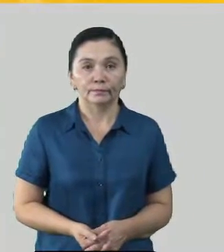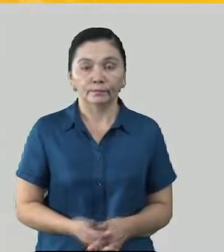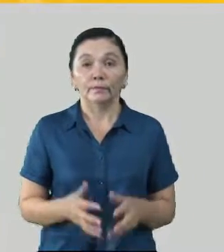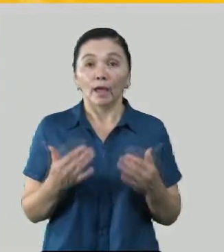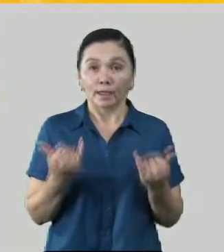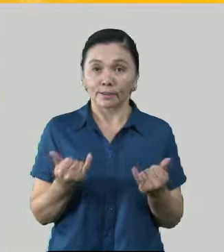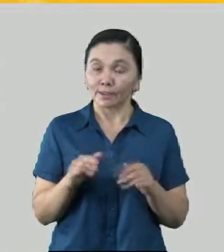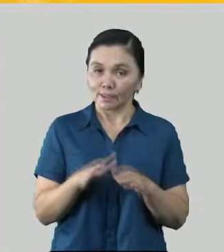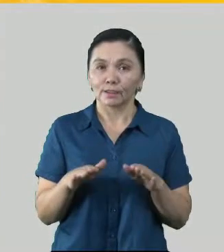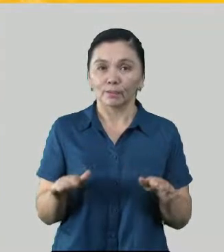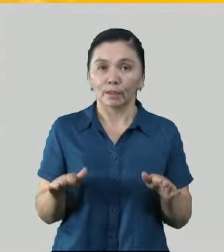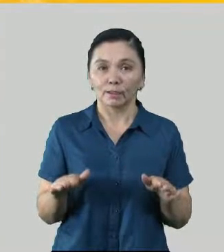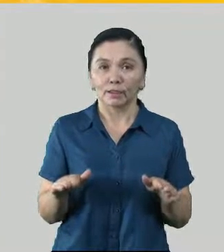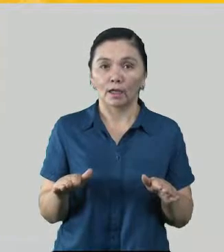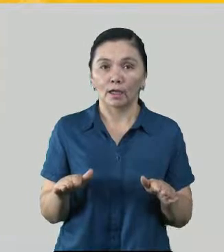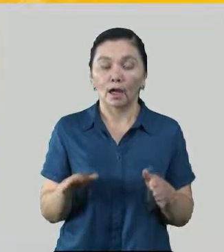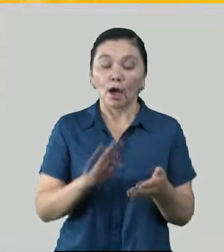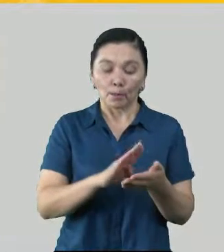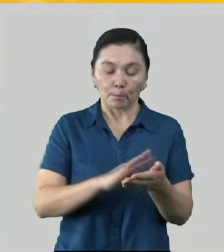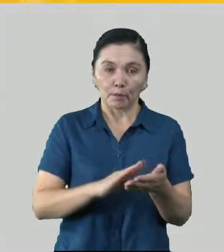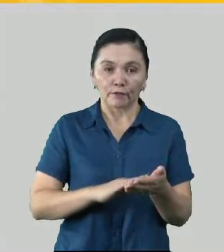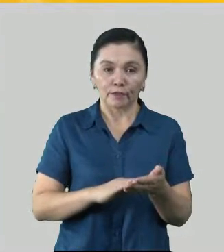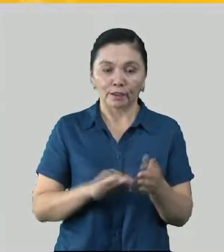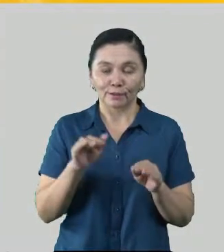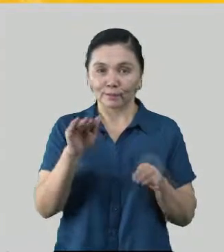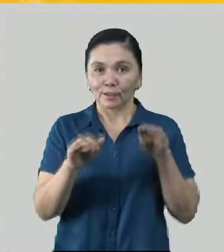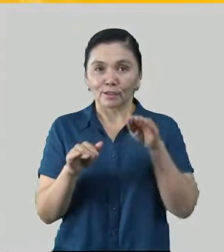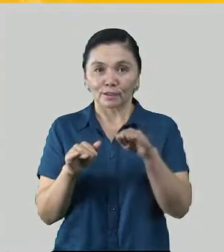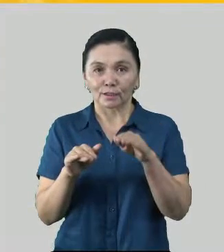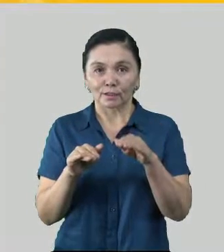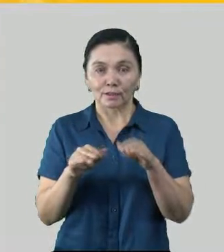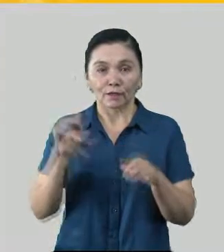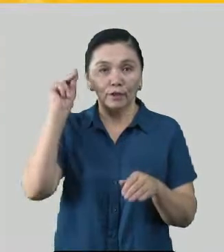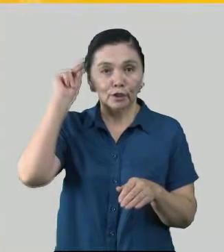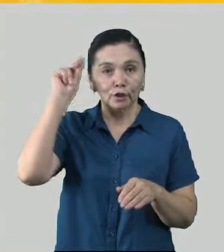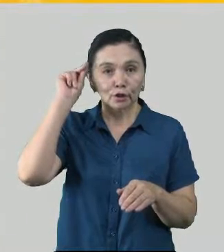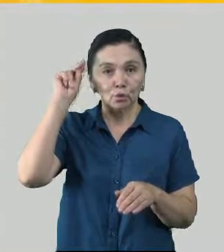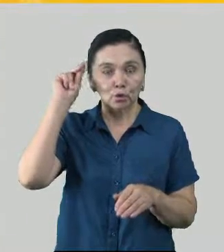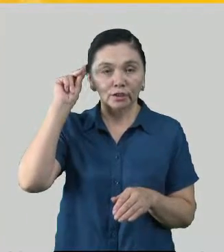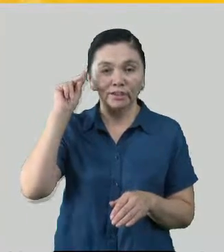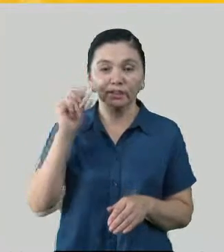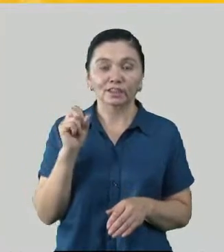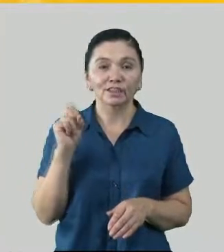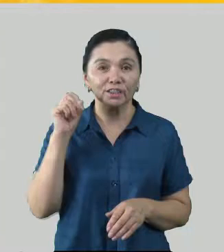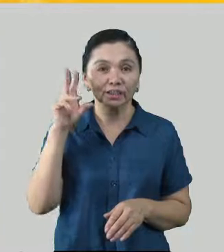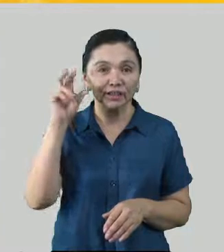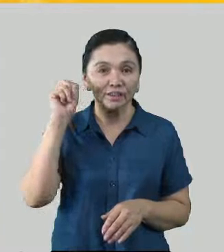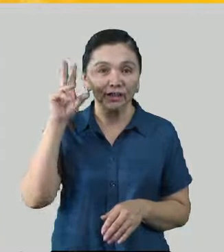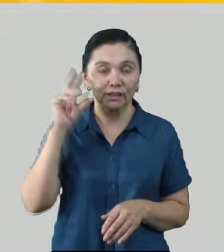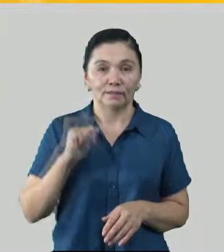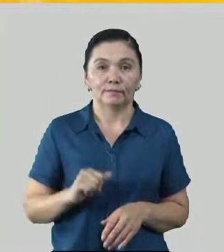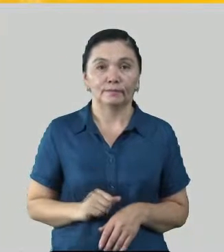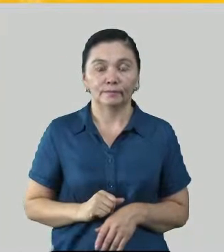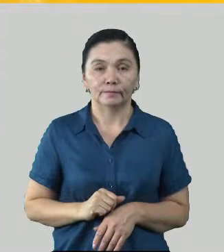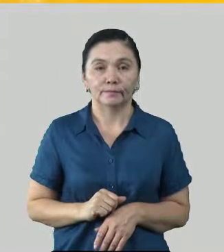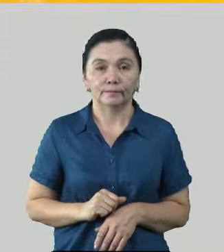А сейчас, ребята, повторим состав изученных чисел.